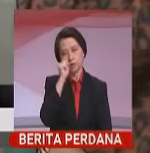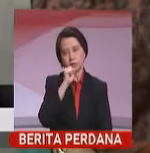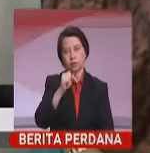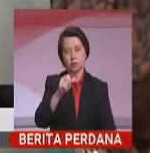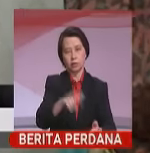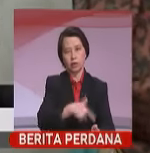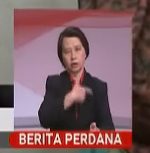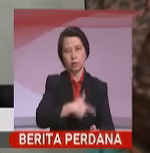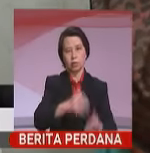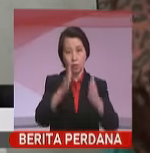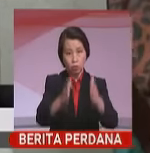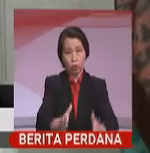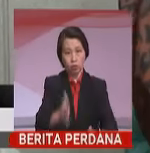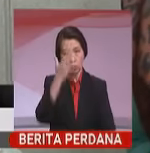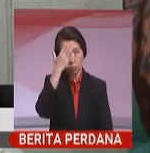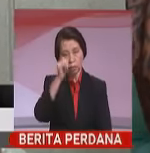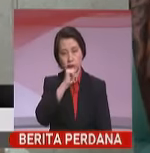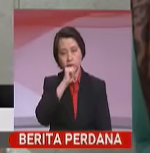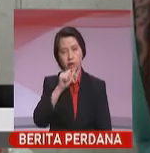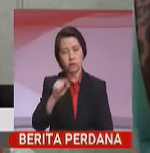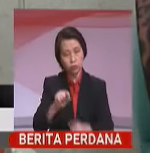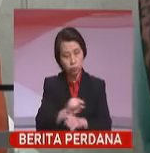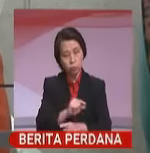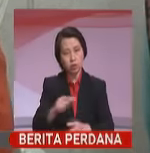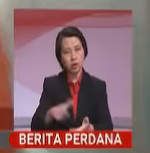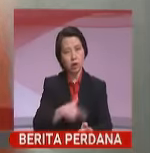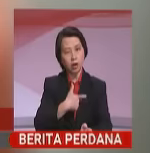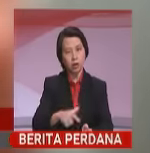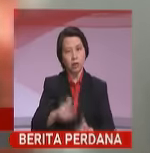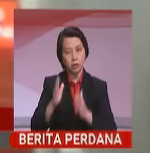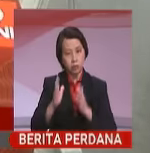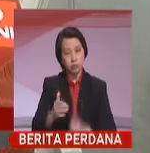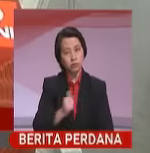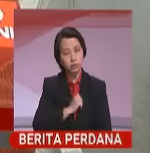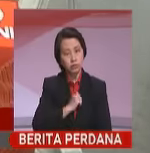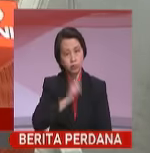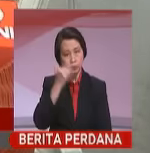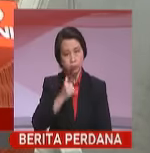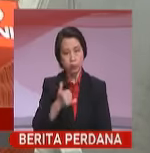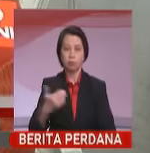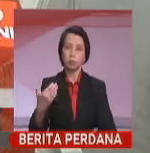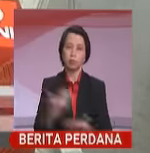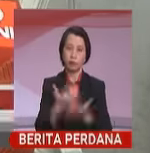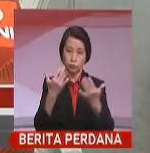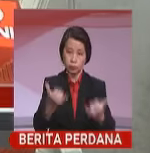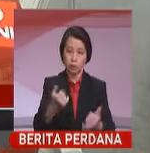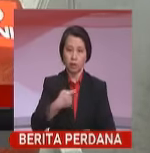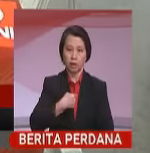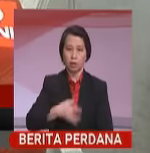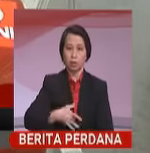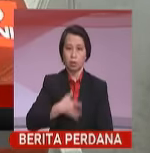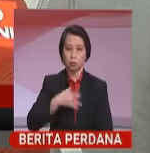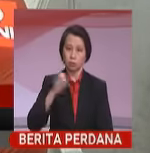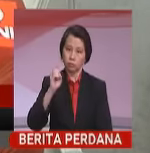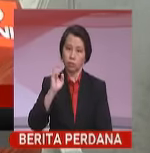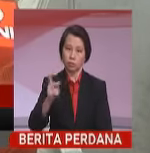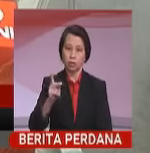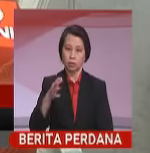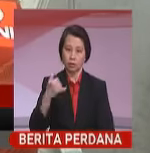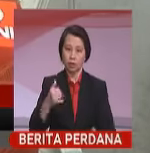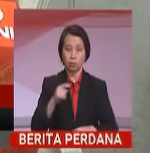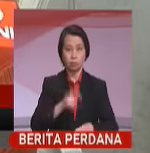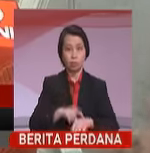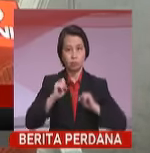rasa kenapa saya tak gunakan lagu sendiri untuk saya nyanyi dekat orang. Baru sekarang saya rasa macam, okay, it's time to